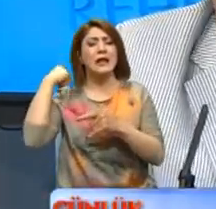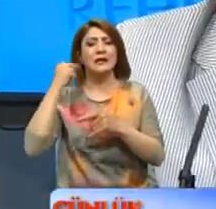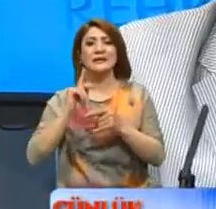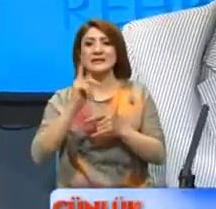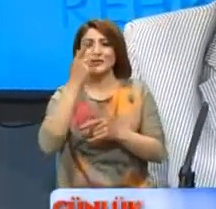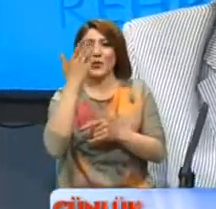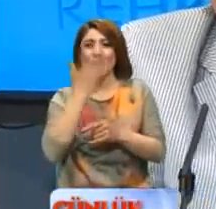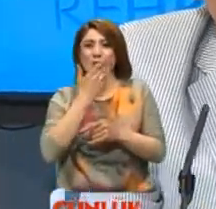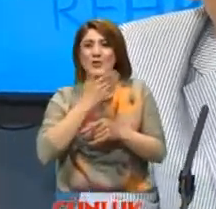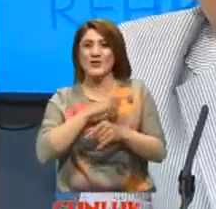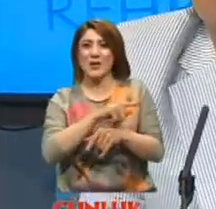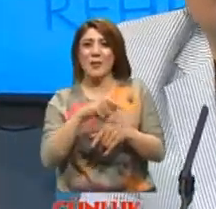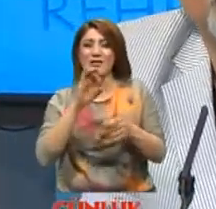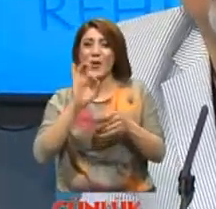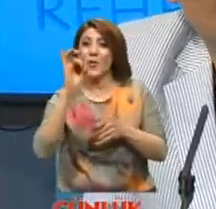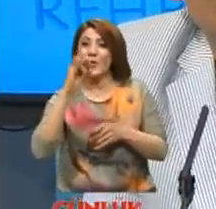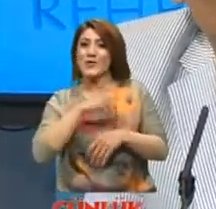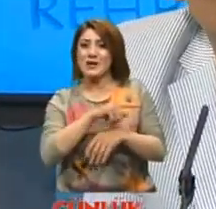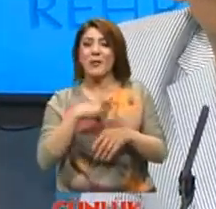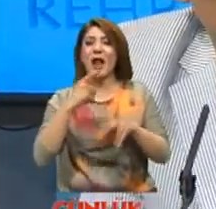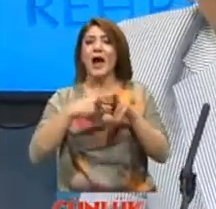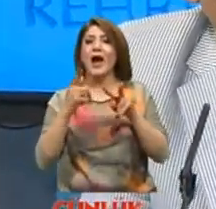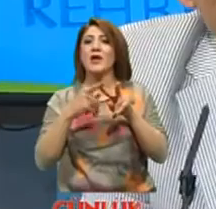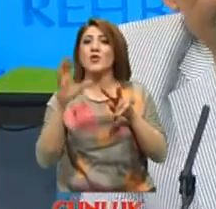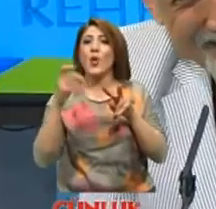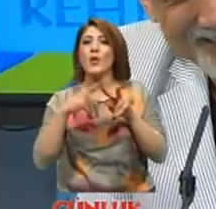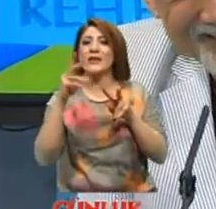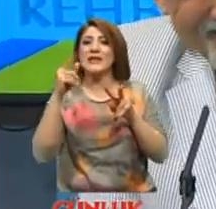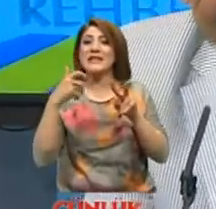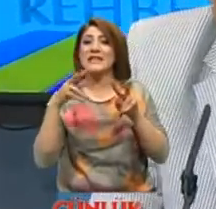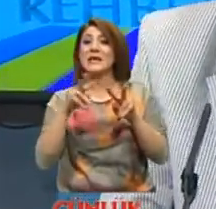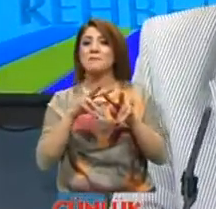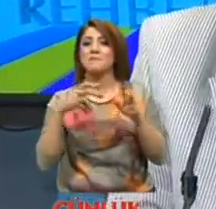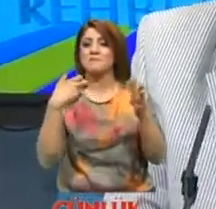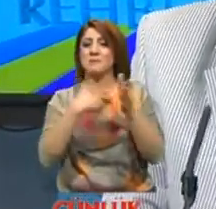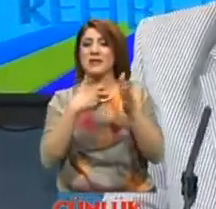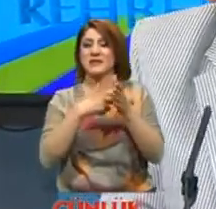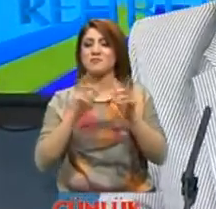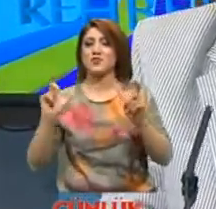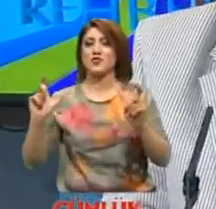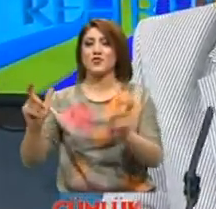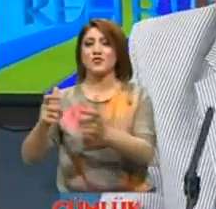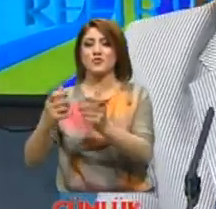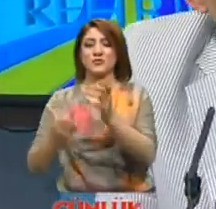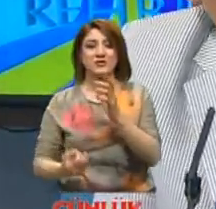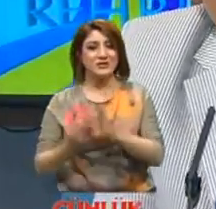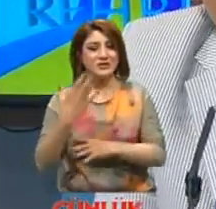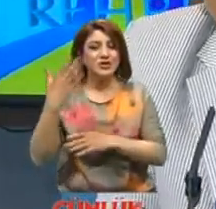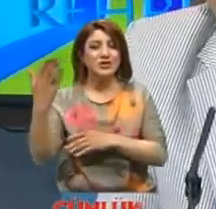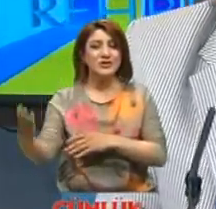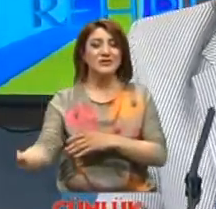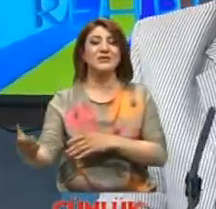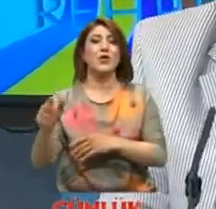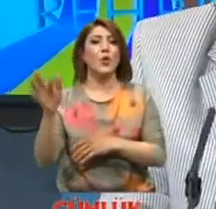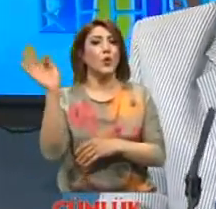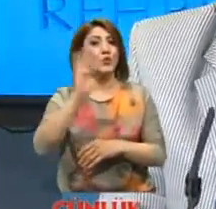ilk okul zamanlarında, ortaokul zamanlarında Anonim diye bir grup kurdum. Efsane Anonim, efsane. Hala o zamanlar ama yine yapıyoruz bir şeyler